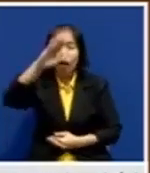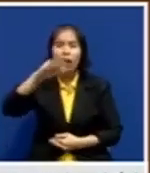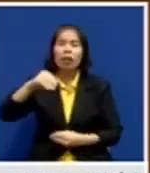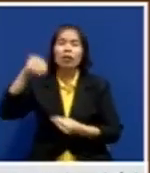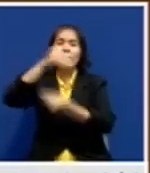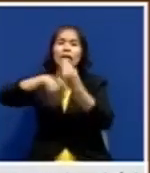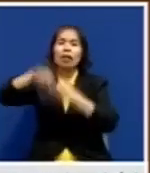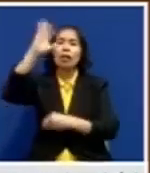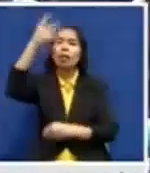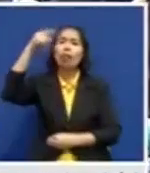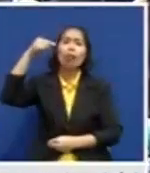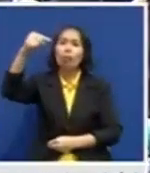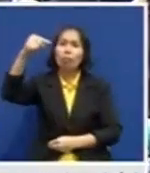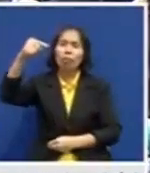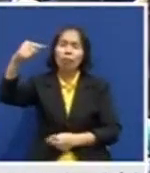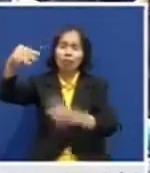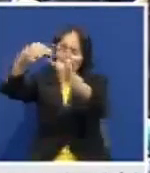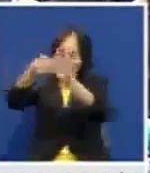ได้ยังไ